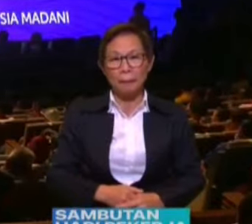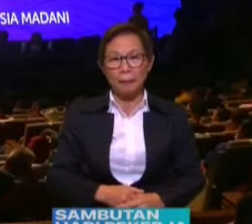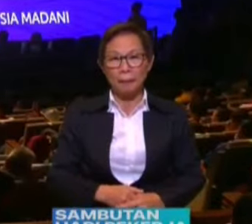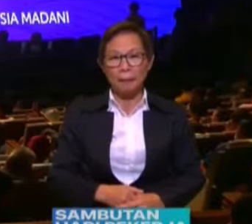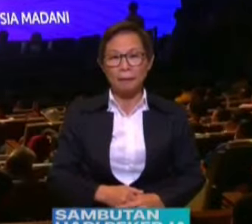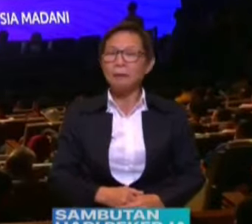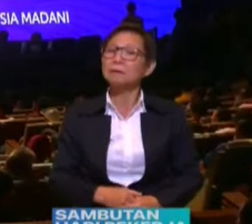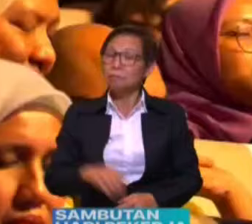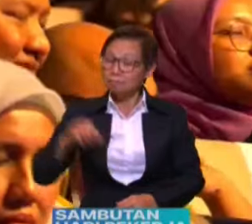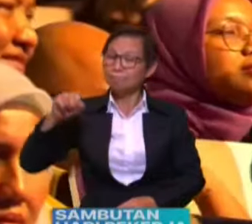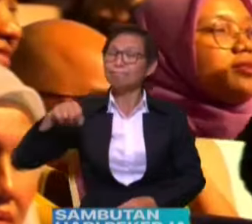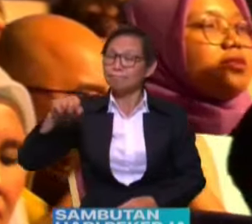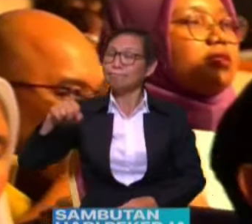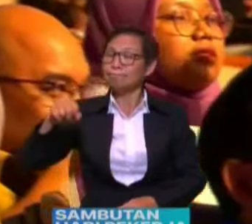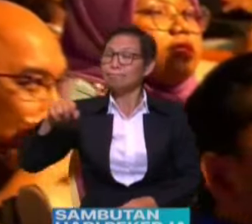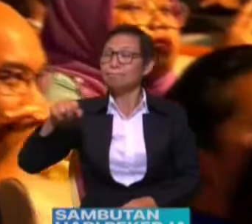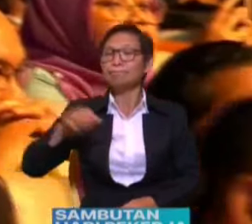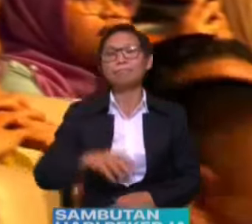Ya.